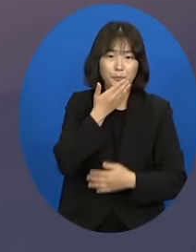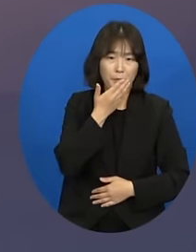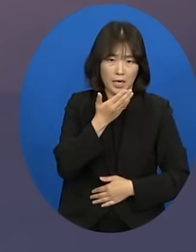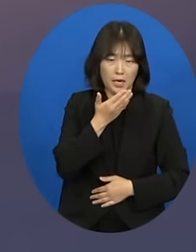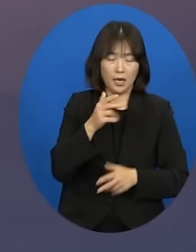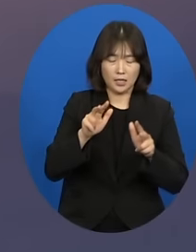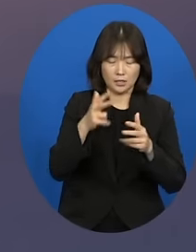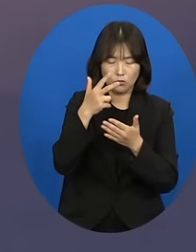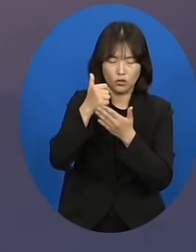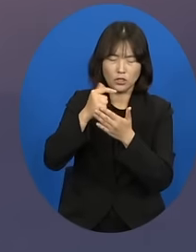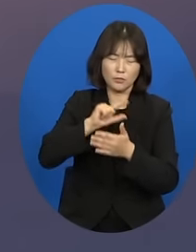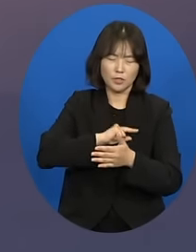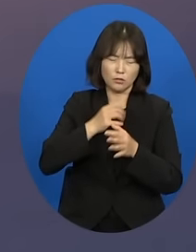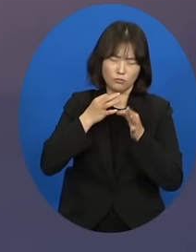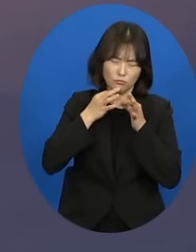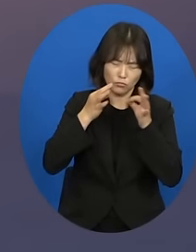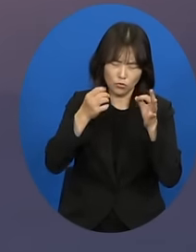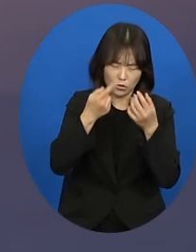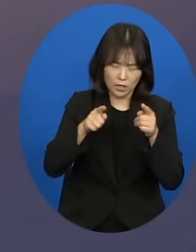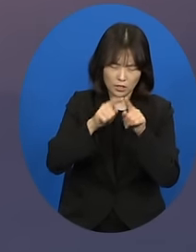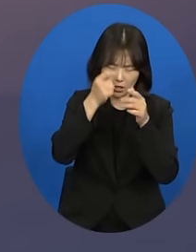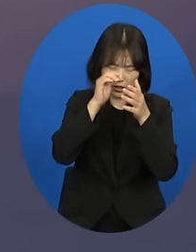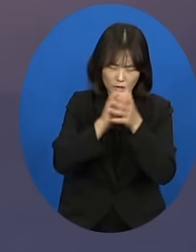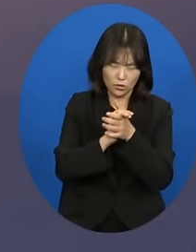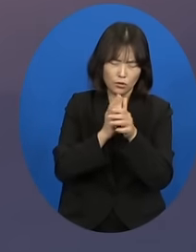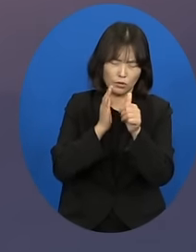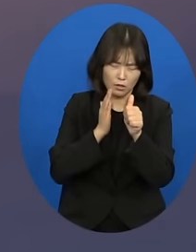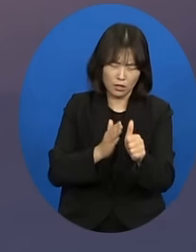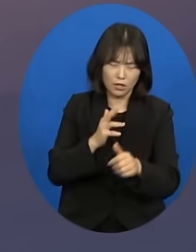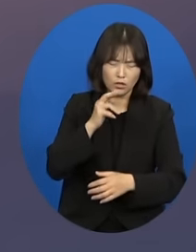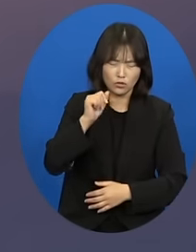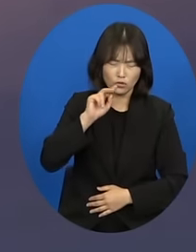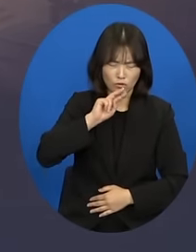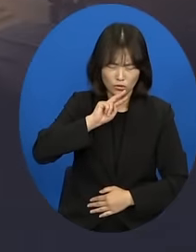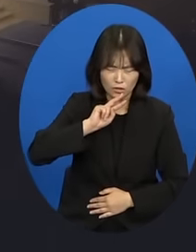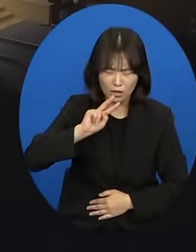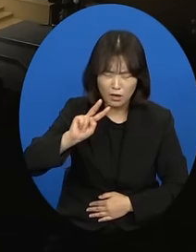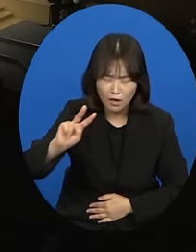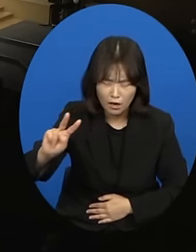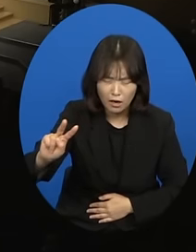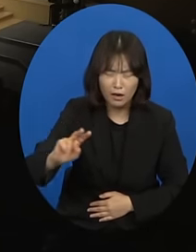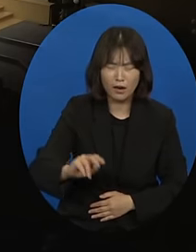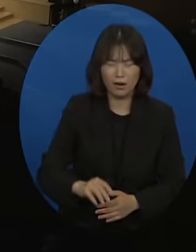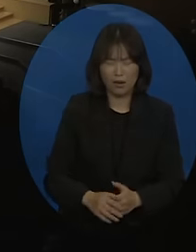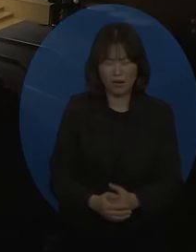시간 주님의 이름 한번 부르고 합심하여 기도하겠습니다. 주여